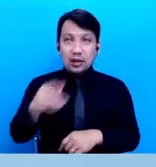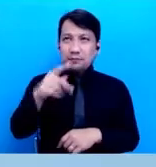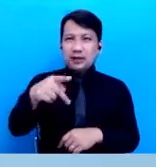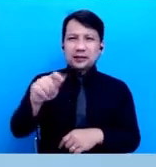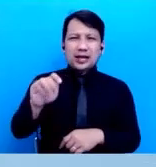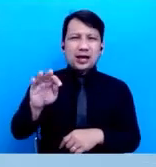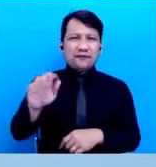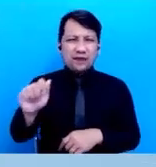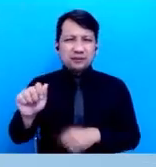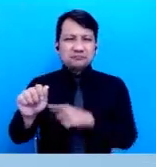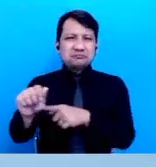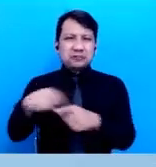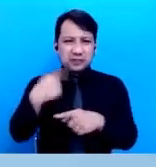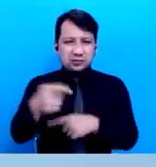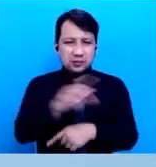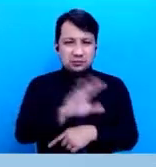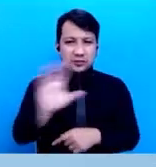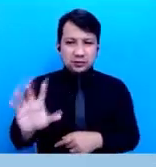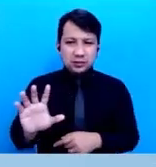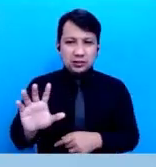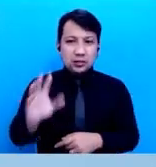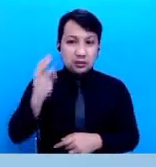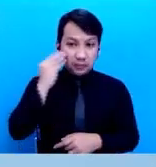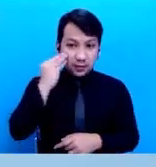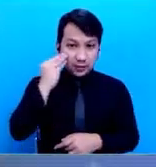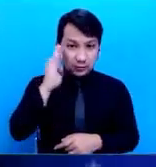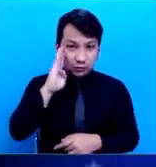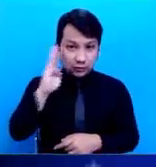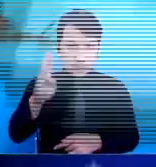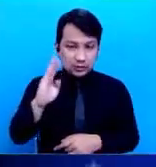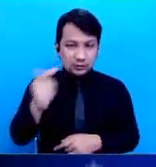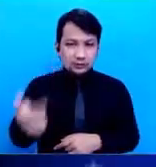front line ang balitang yan si Martie Bautista.